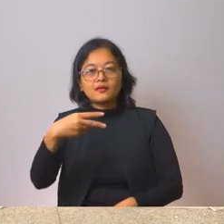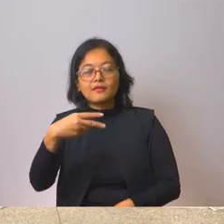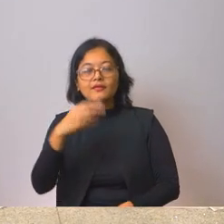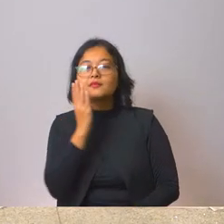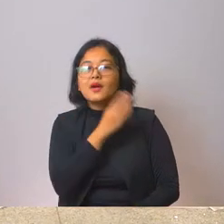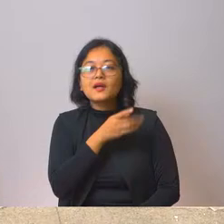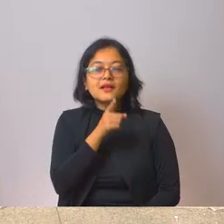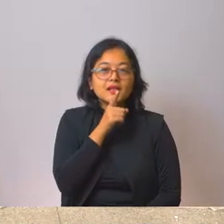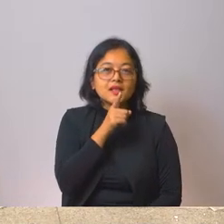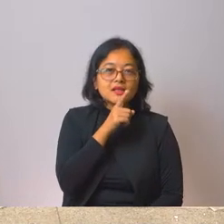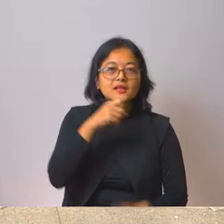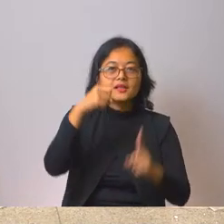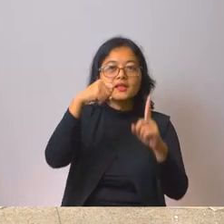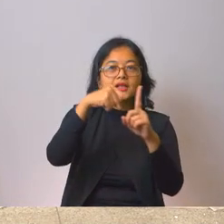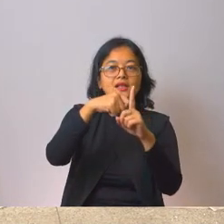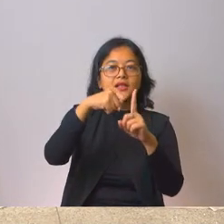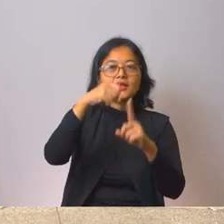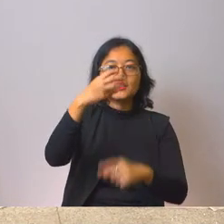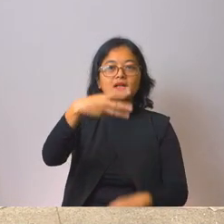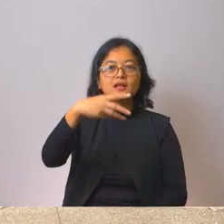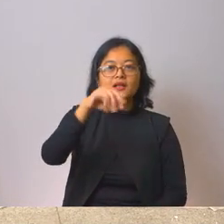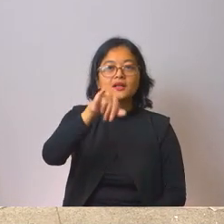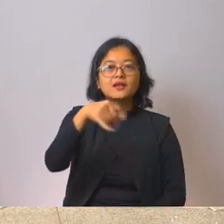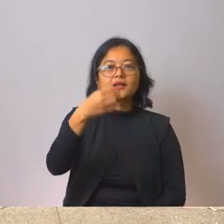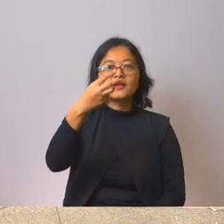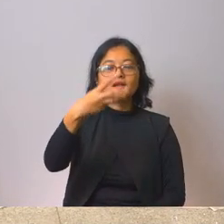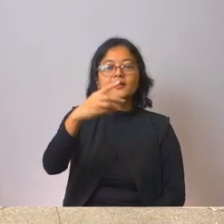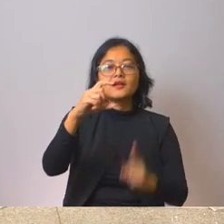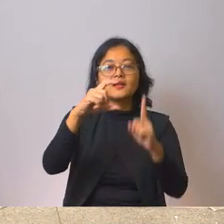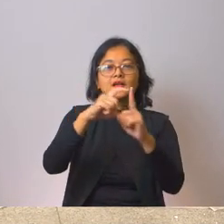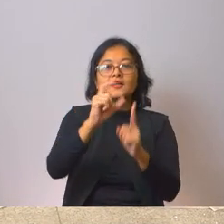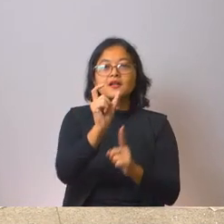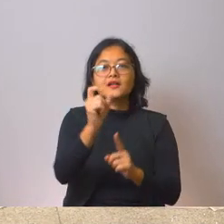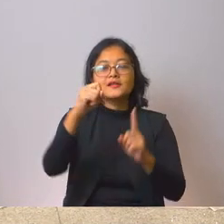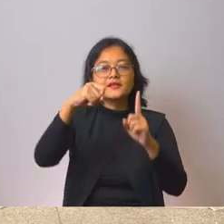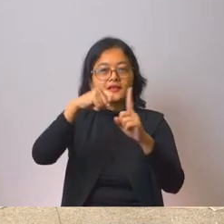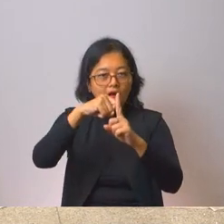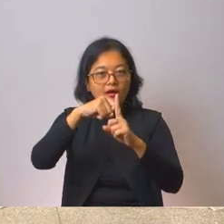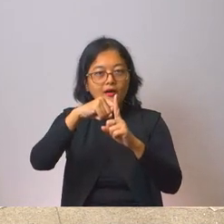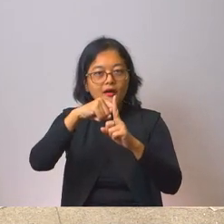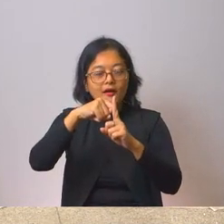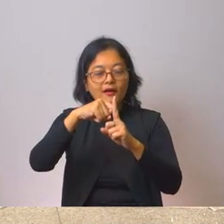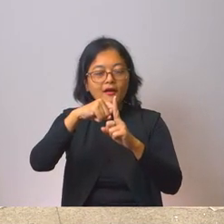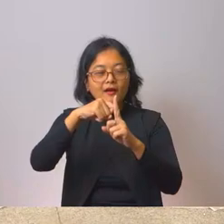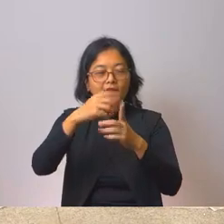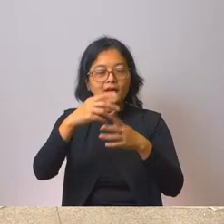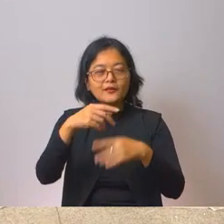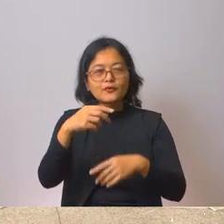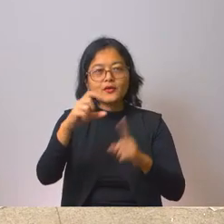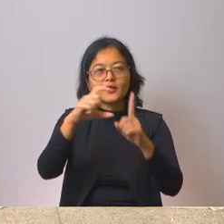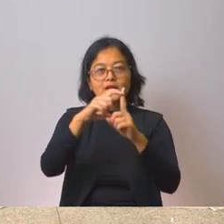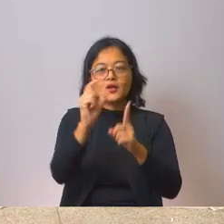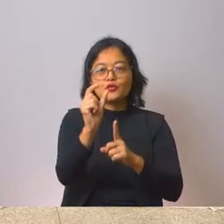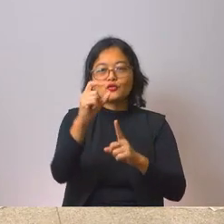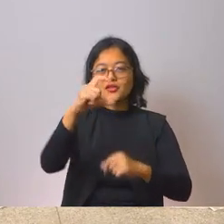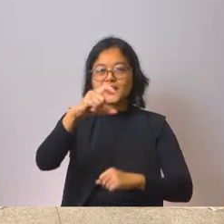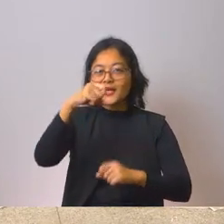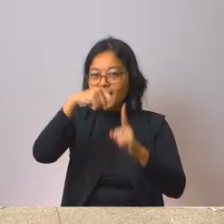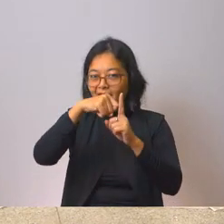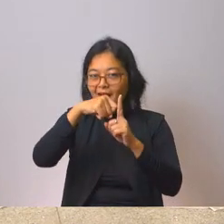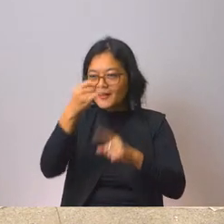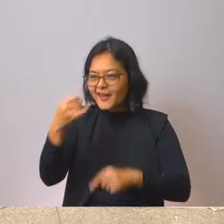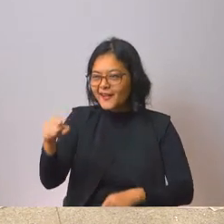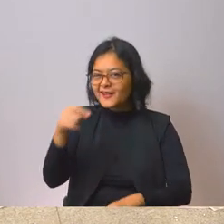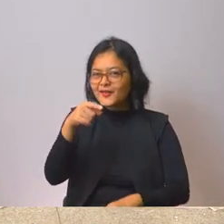Nah, saya kan jadi mikir, kejetitik. Karena dot di belakang diartikan dengan titik. Bagi Bapak Ibu lucu